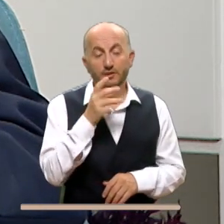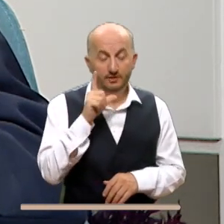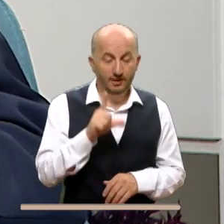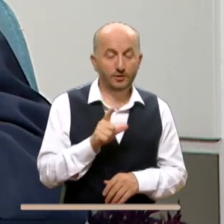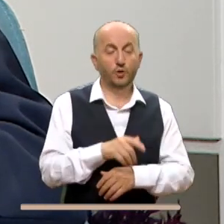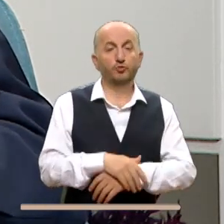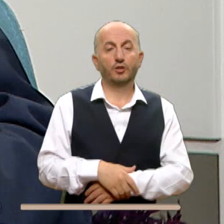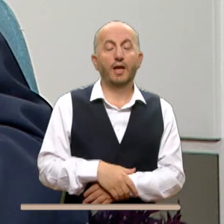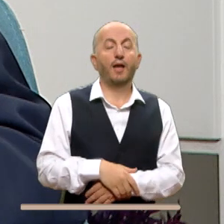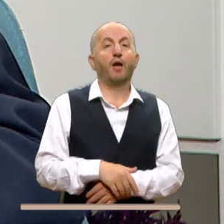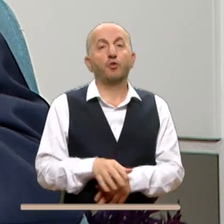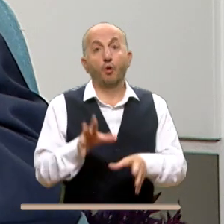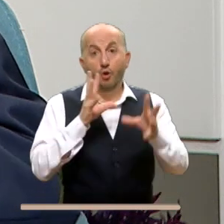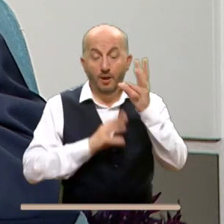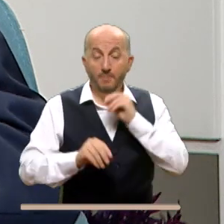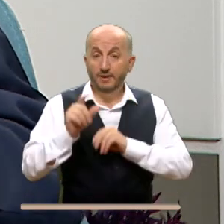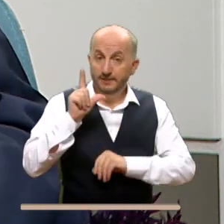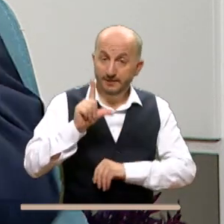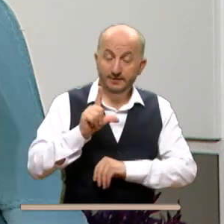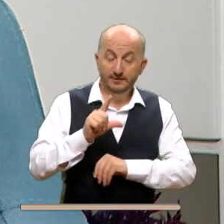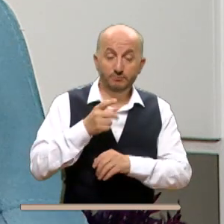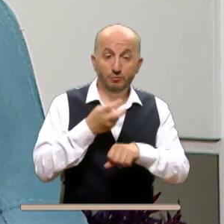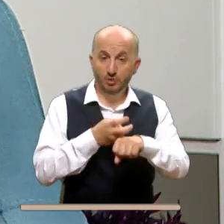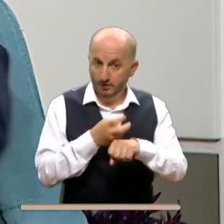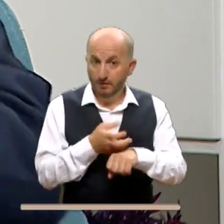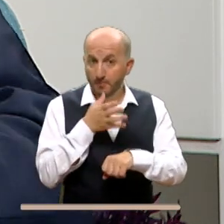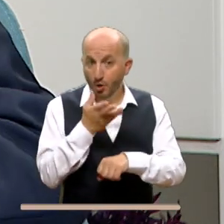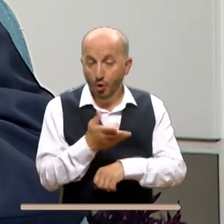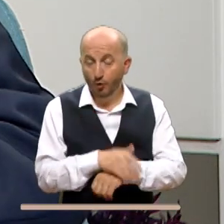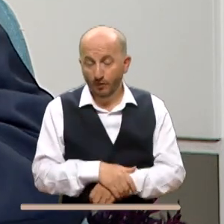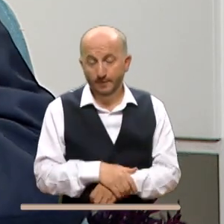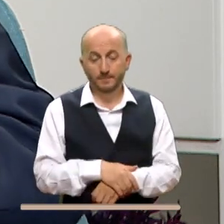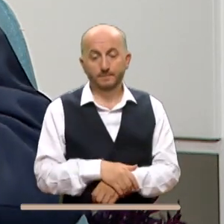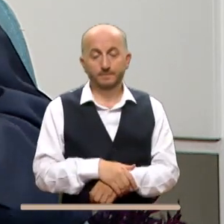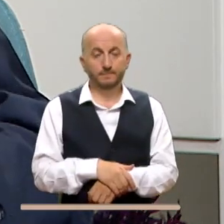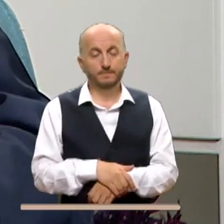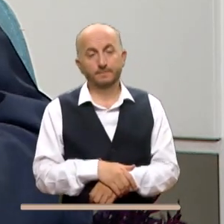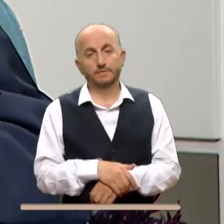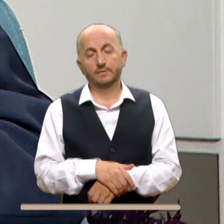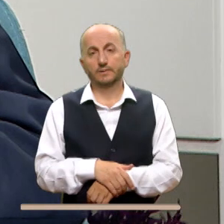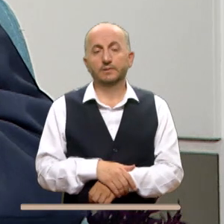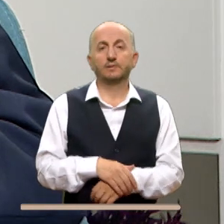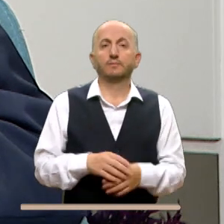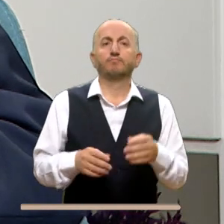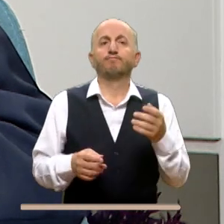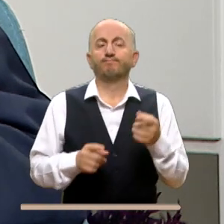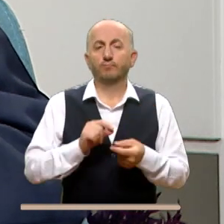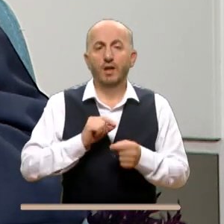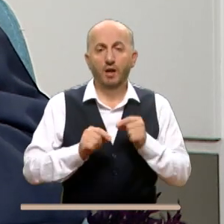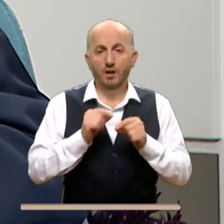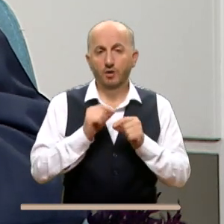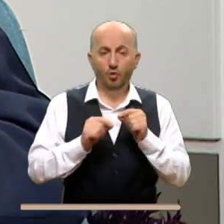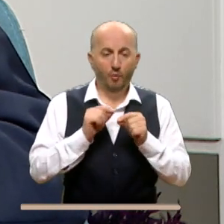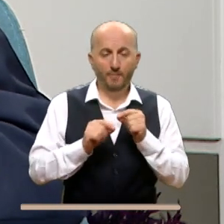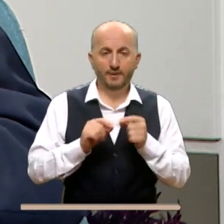gerekiyorsa bunu öğrenmeleri gerekir. Ve bunu başarabiliyorlar öğrenciler. Kesinlikle İktisadi İdari Bilimler fakültemizin